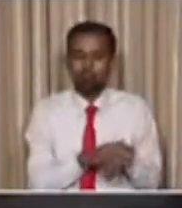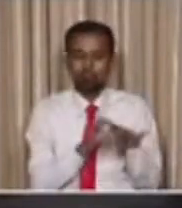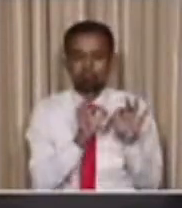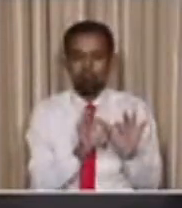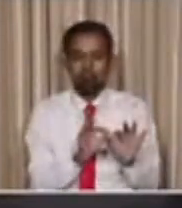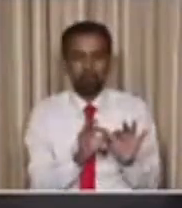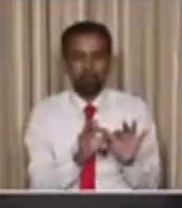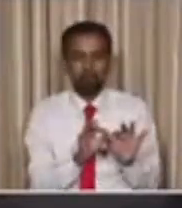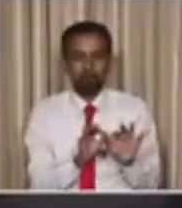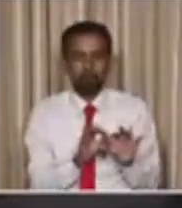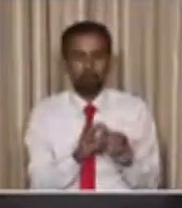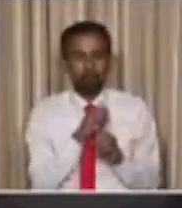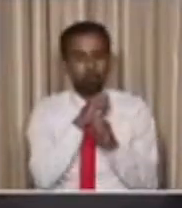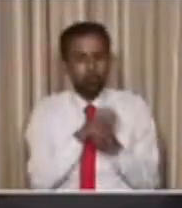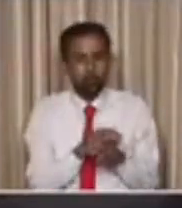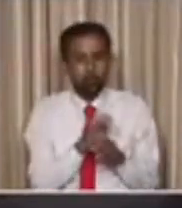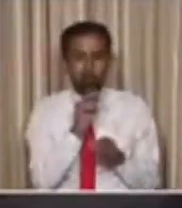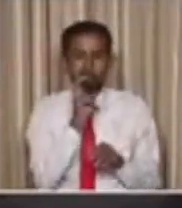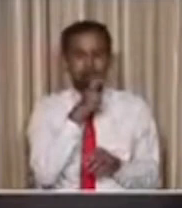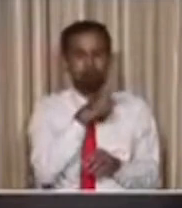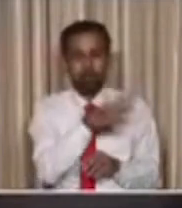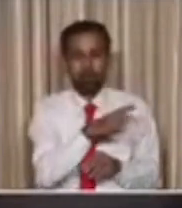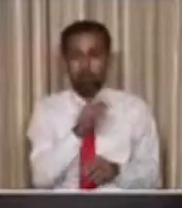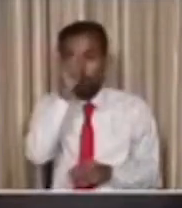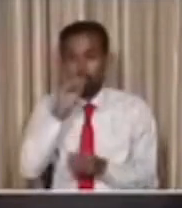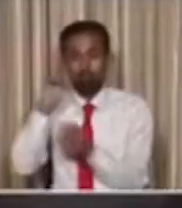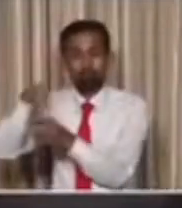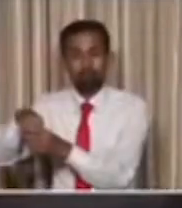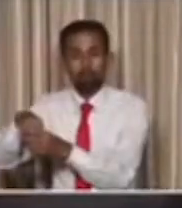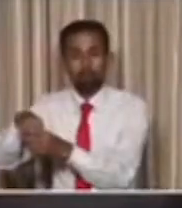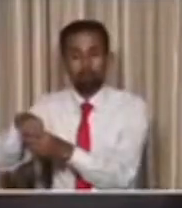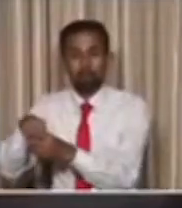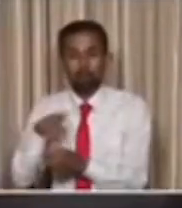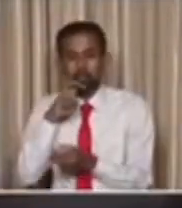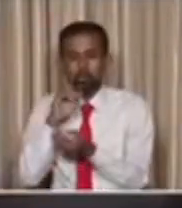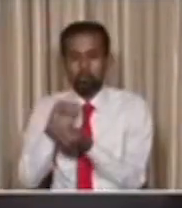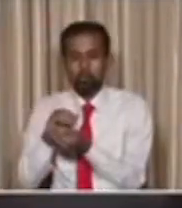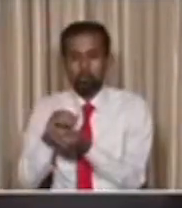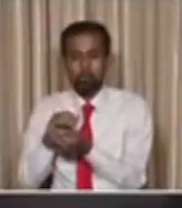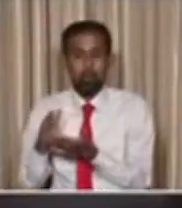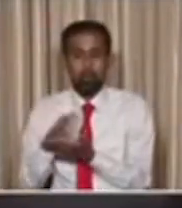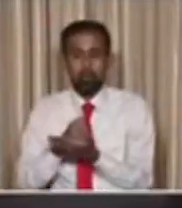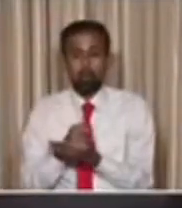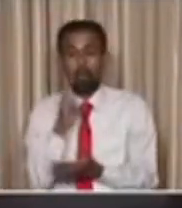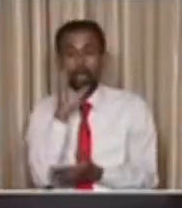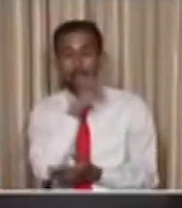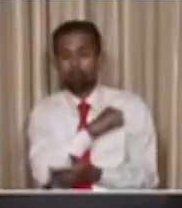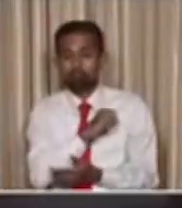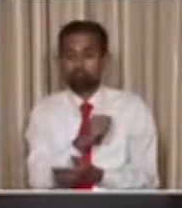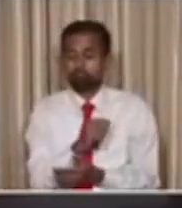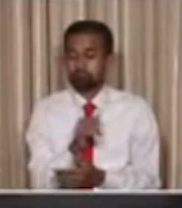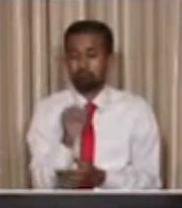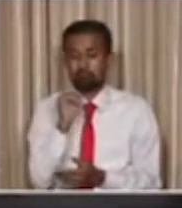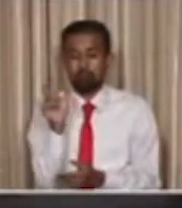බොහොම නිවිච්ච ගිරවැක් වුණා. අර හොරු රැල ගාවට ගියපු ගිරාපැටියා සම්පූර්ණයෙන් කුණු හරප කියන තක්කඩි බස්